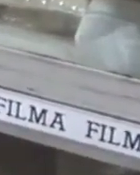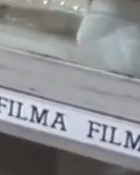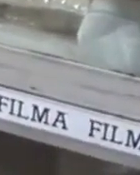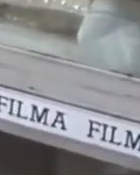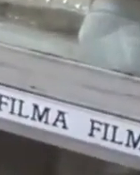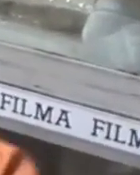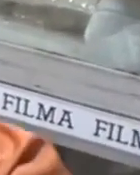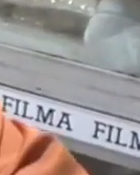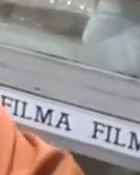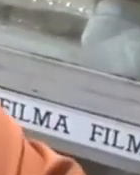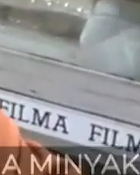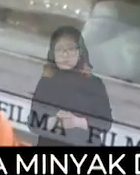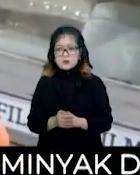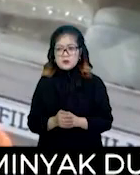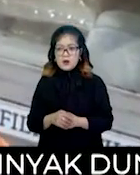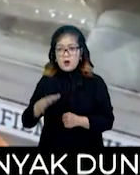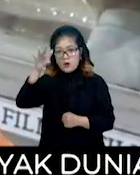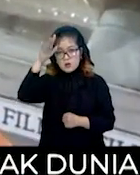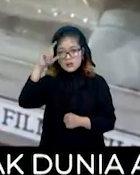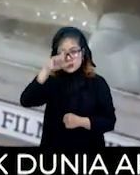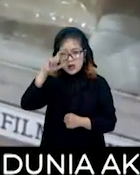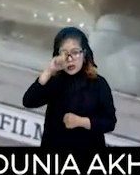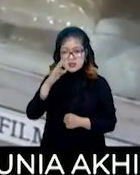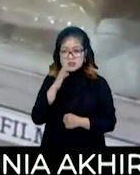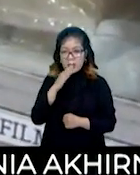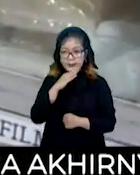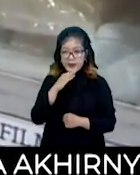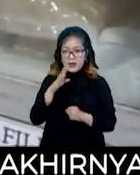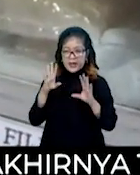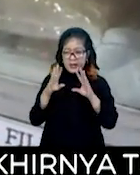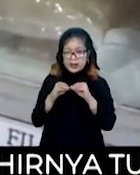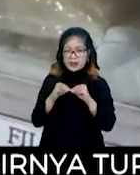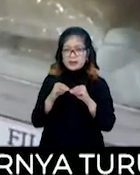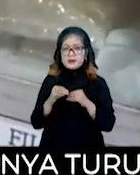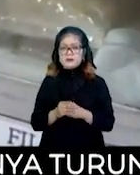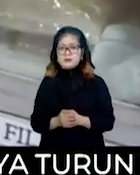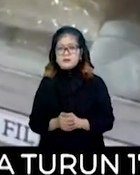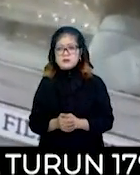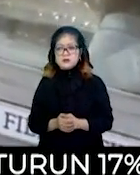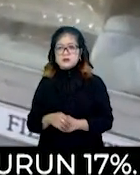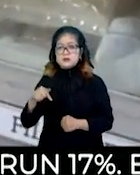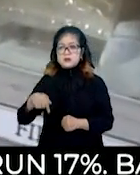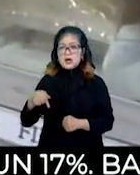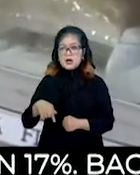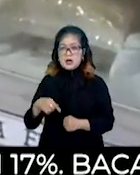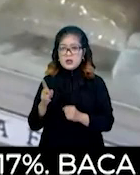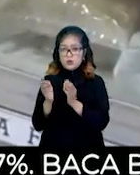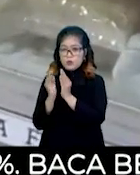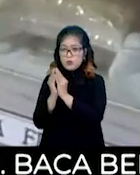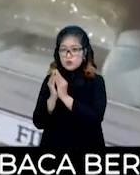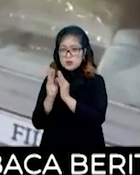Yang kering. Banyak yang nyari. Banyak yang nyari. Ini berapa deh, jual berapa satu bungkus ini? 15. Murah